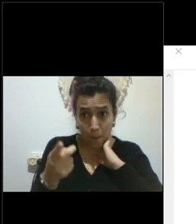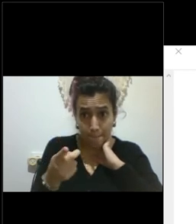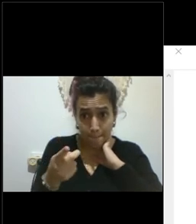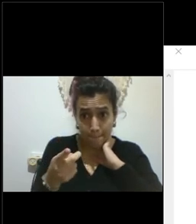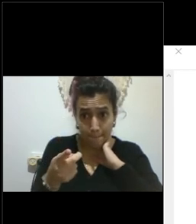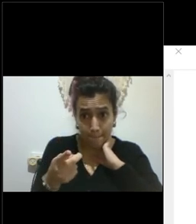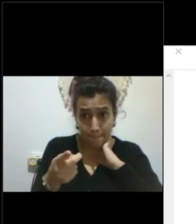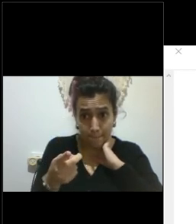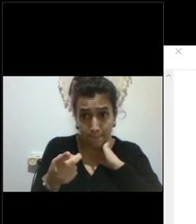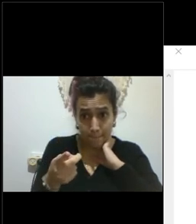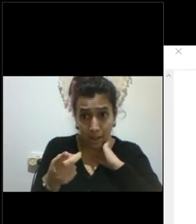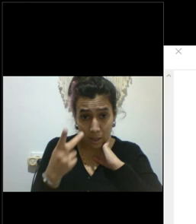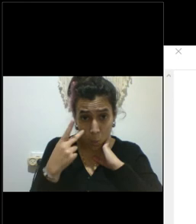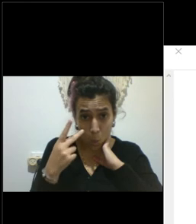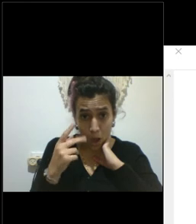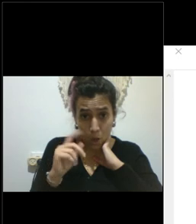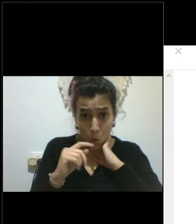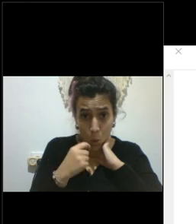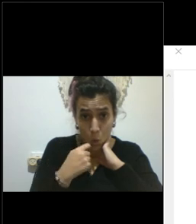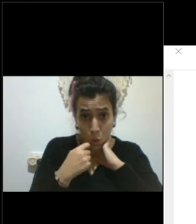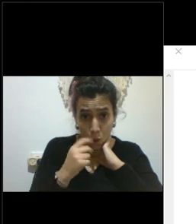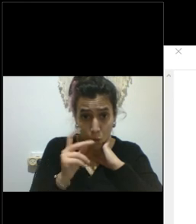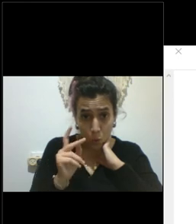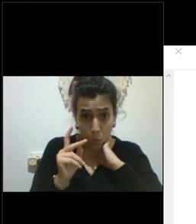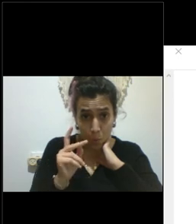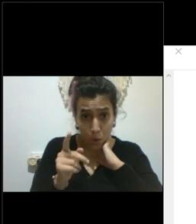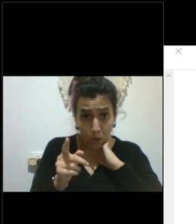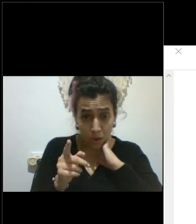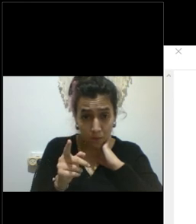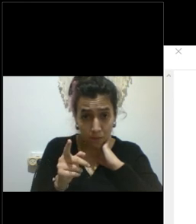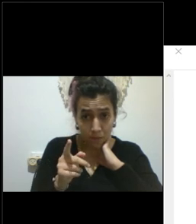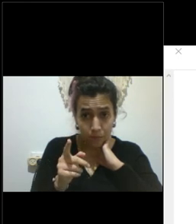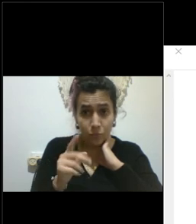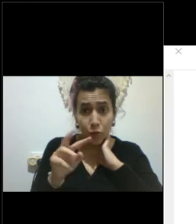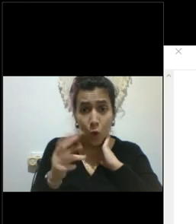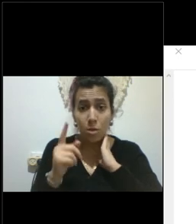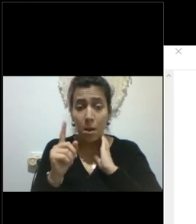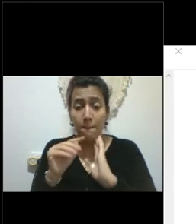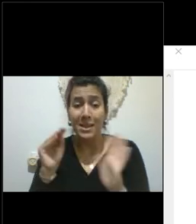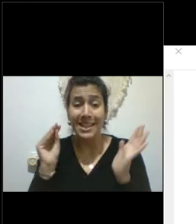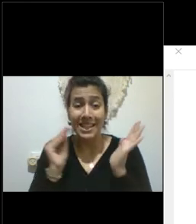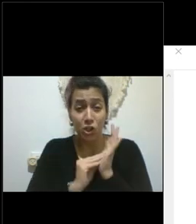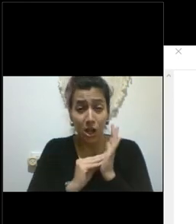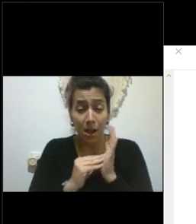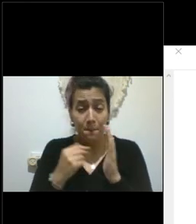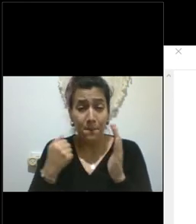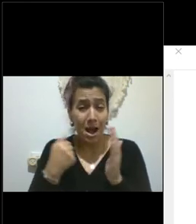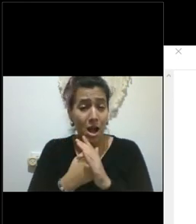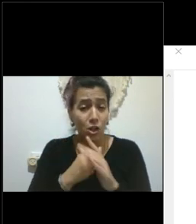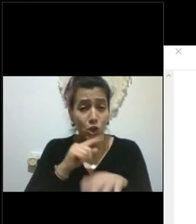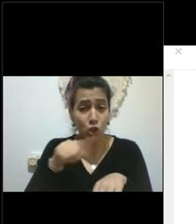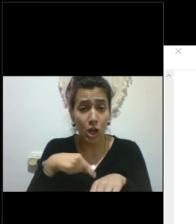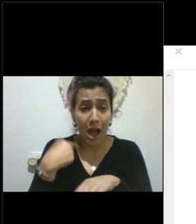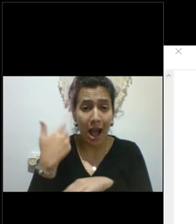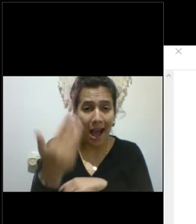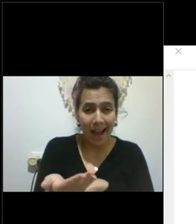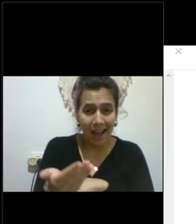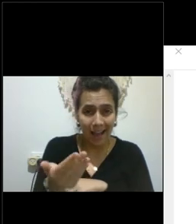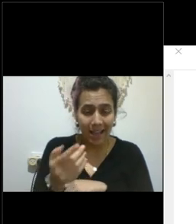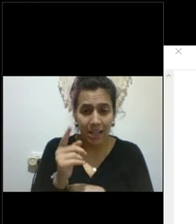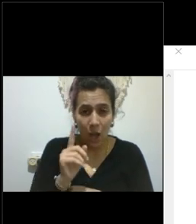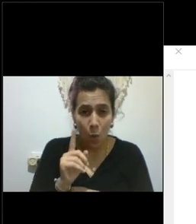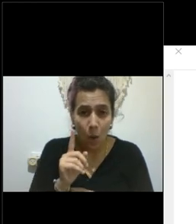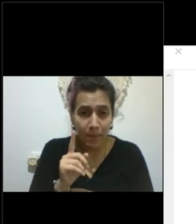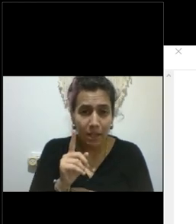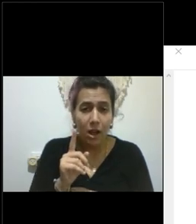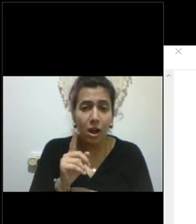אתה רואה את הקוד קופון? אז שוב, מי שירשם עד שעה אחרי הוובינר, יקבל במתנה את